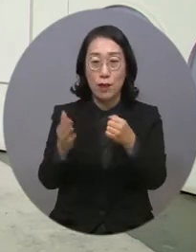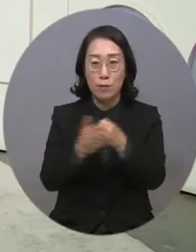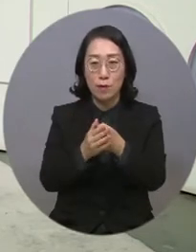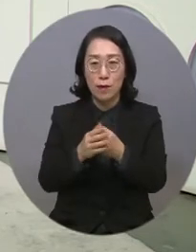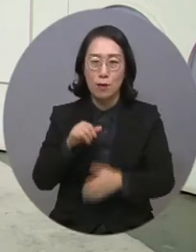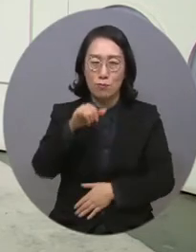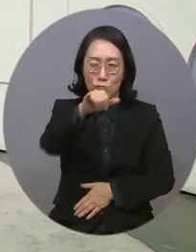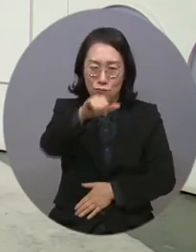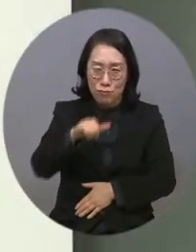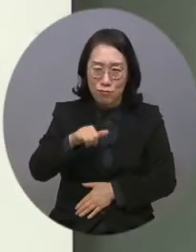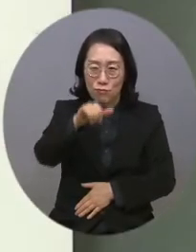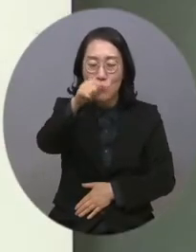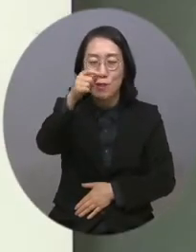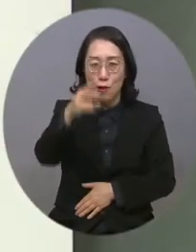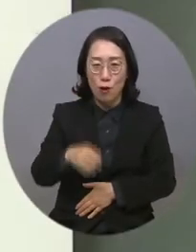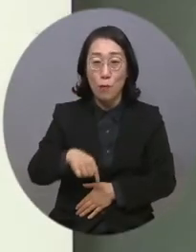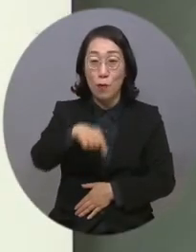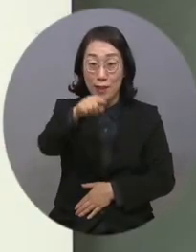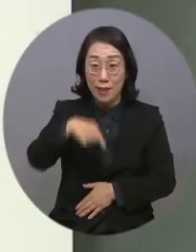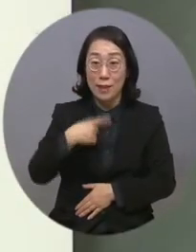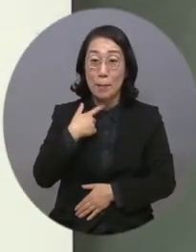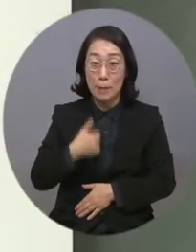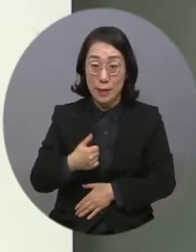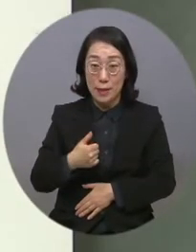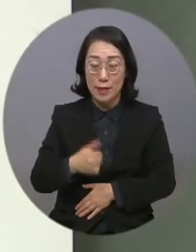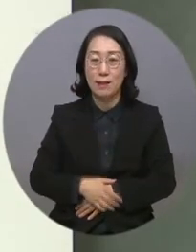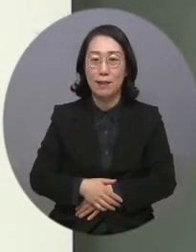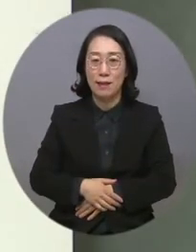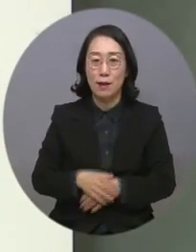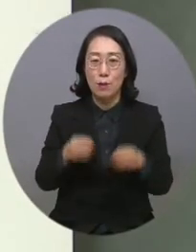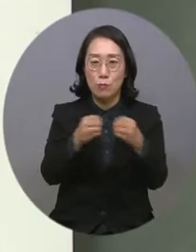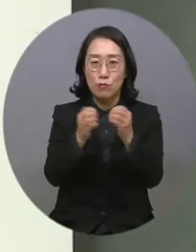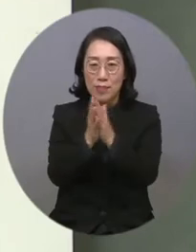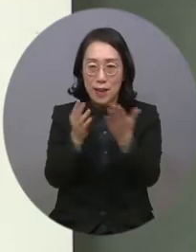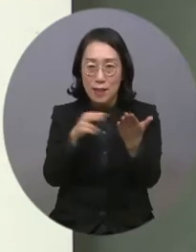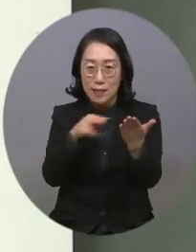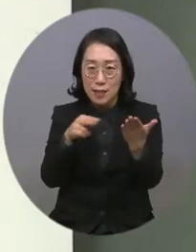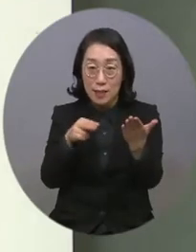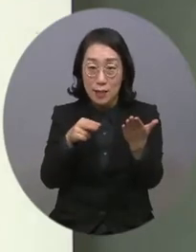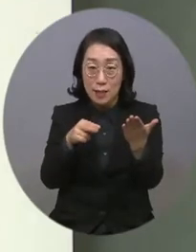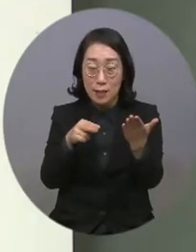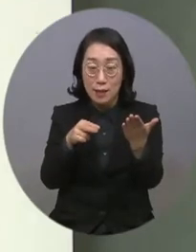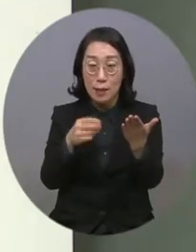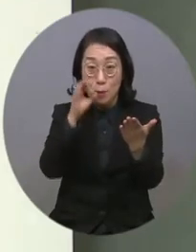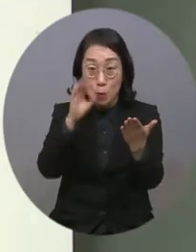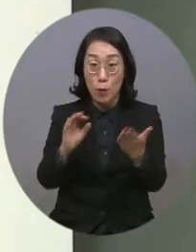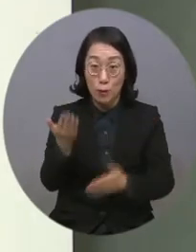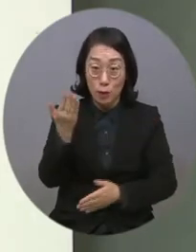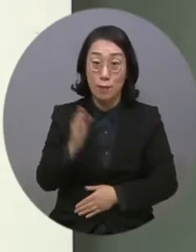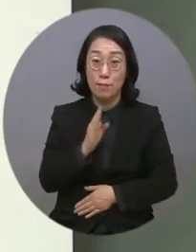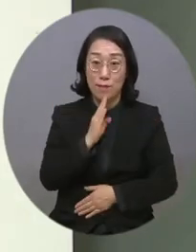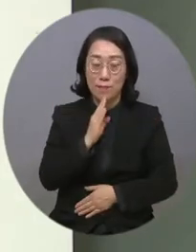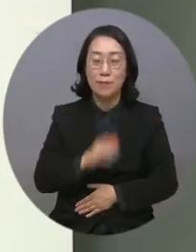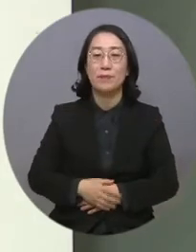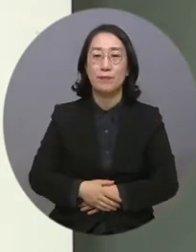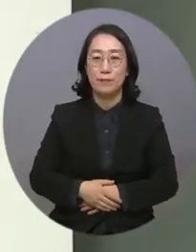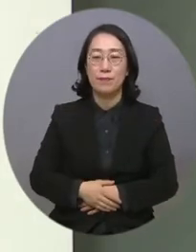왔다 갔다 왕래하면서 체코 문학을 접하게 됐다. 네. 이런 말씀 같아요. 그렇죠? 네네.